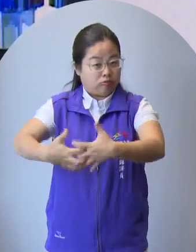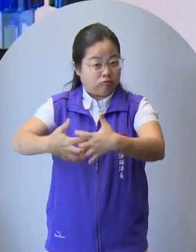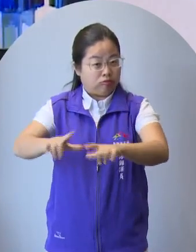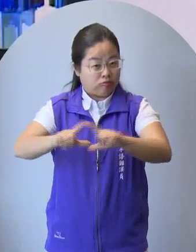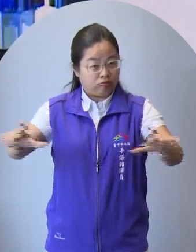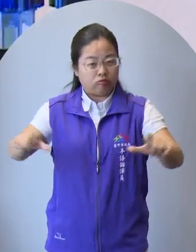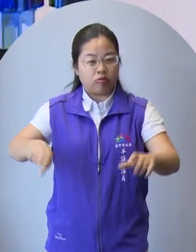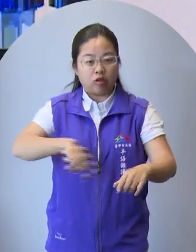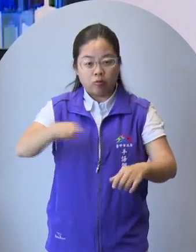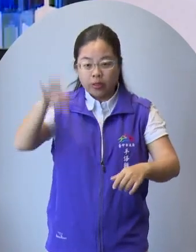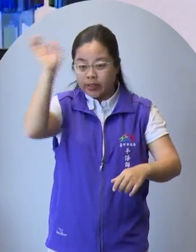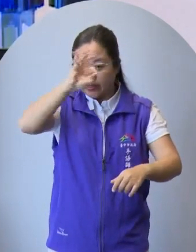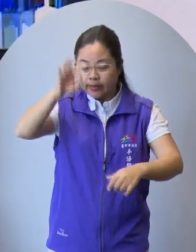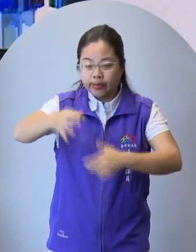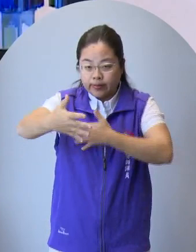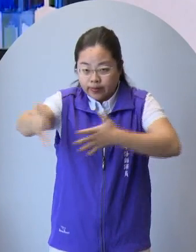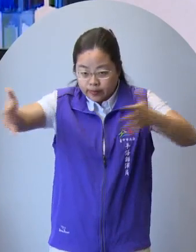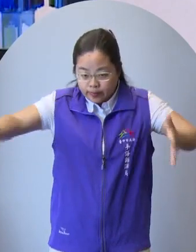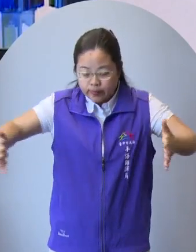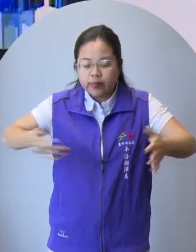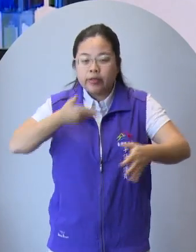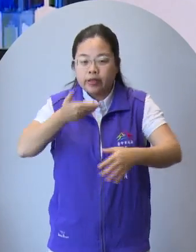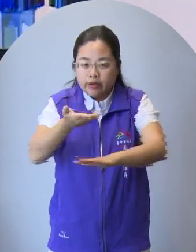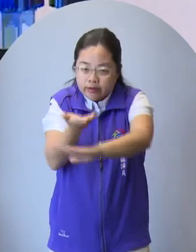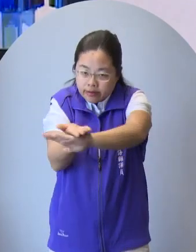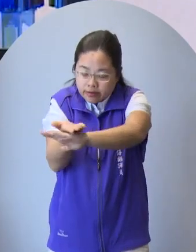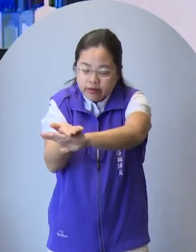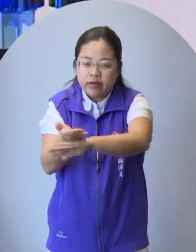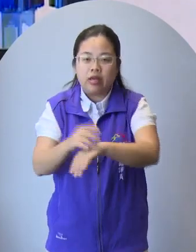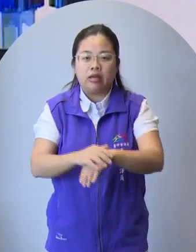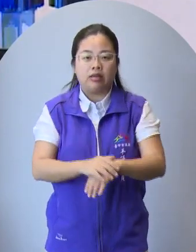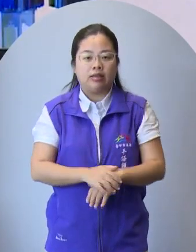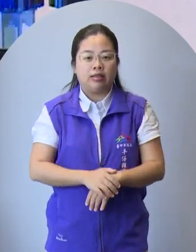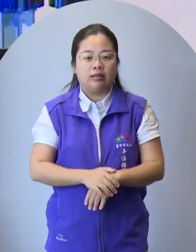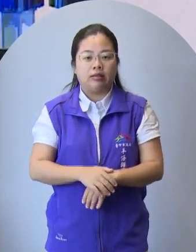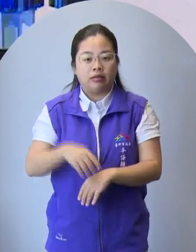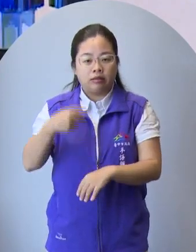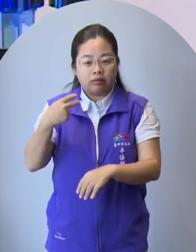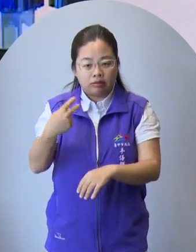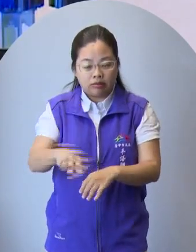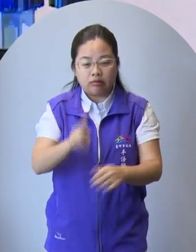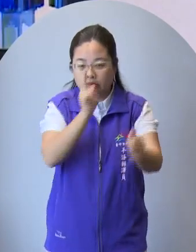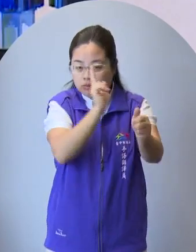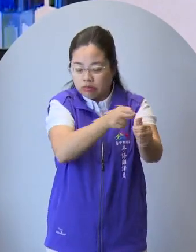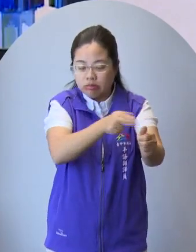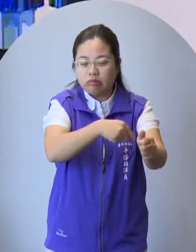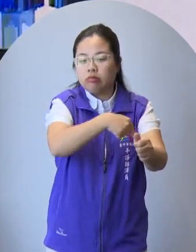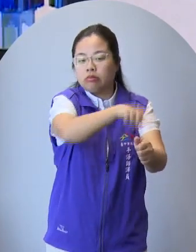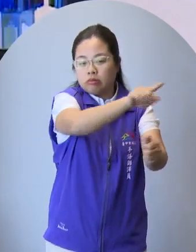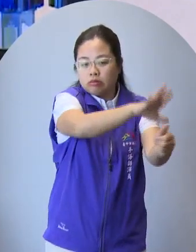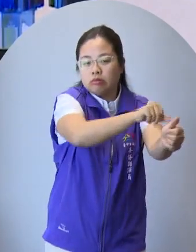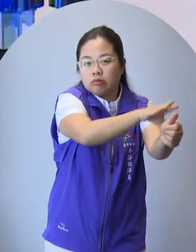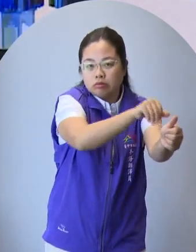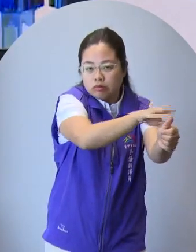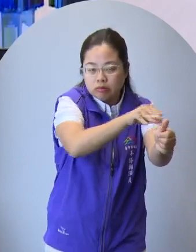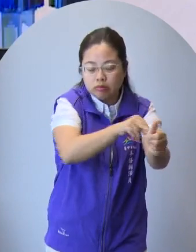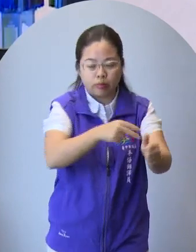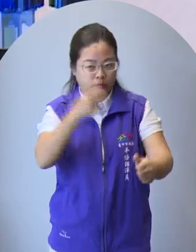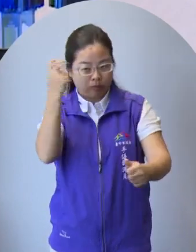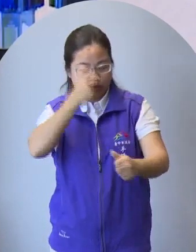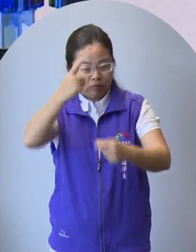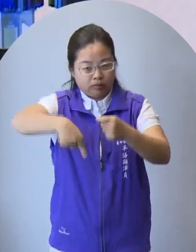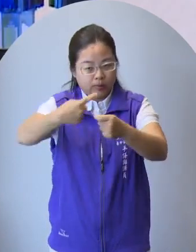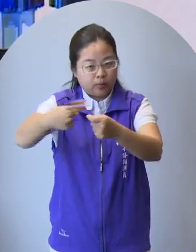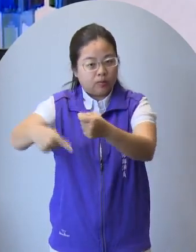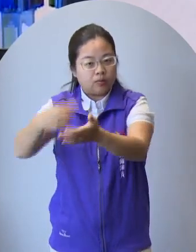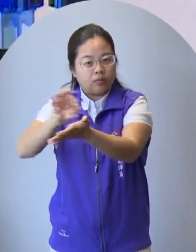大，我们还必须找空间给它放，然后必须送我们的同仁去学操作，那每年它检验的费用以及维护费